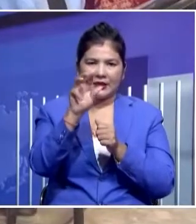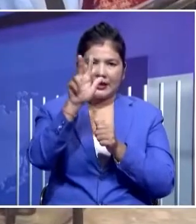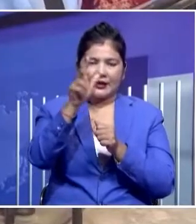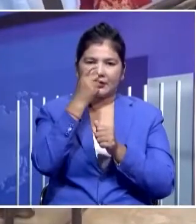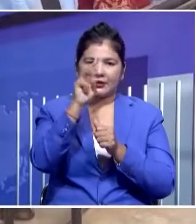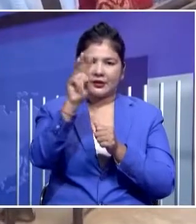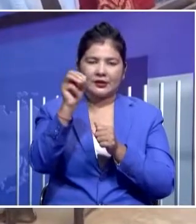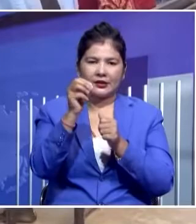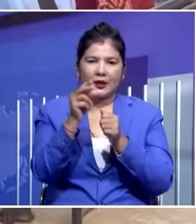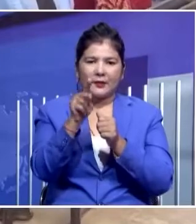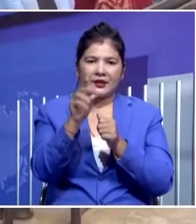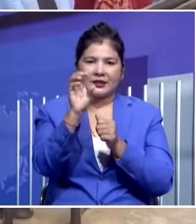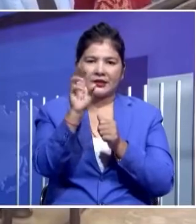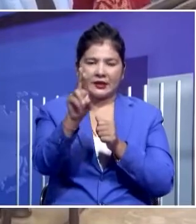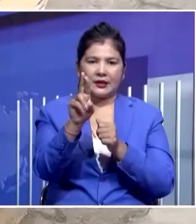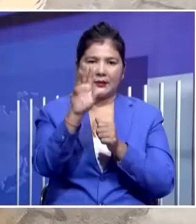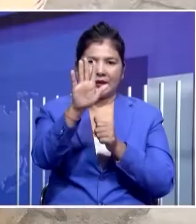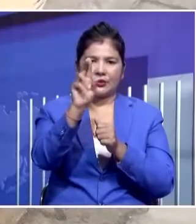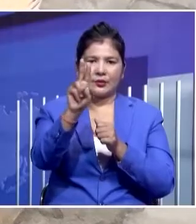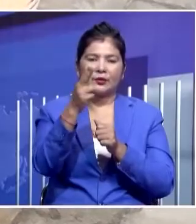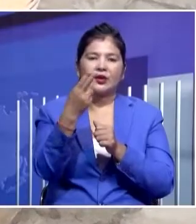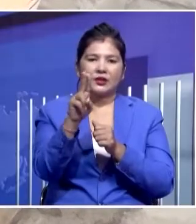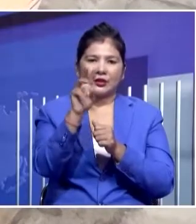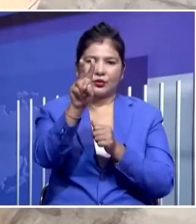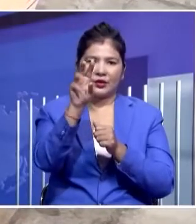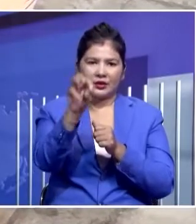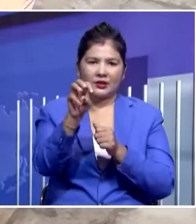1,830 जनाको पिसिआर परीक्षण गर्दा 52 जना र